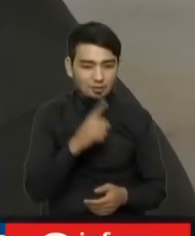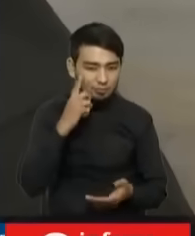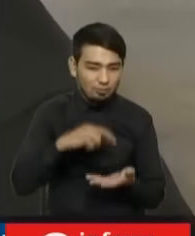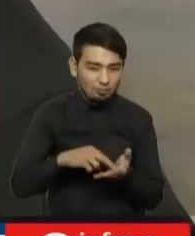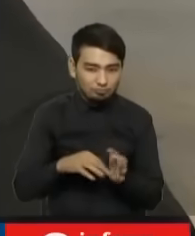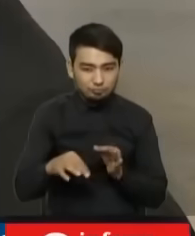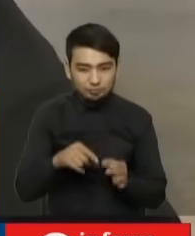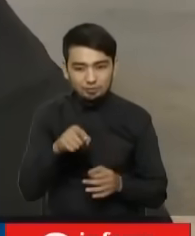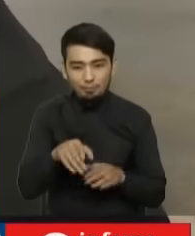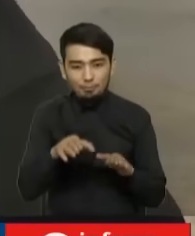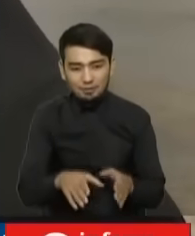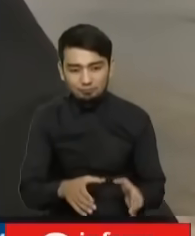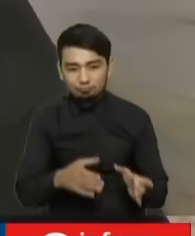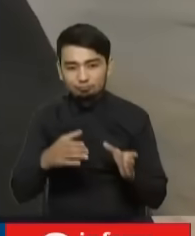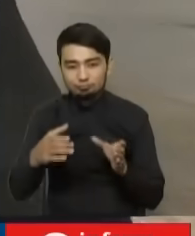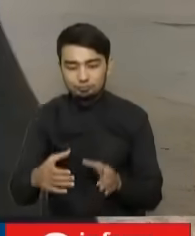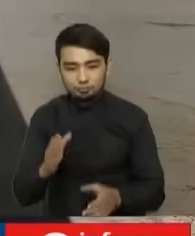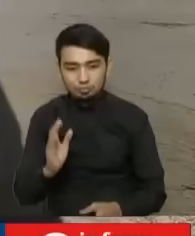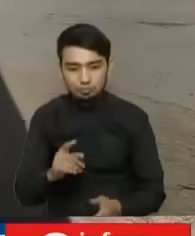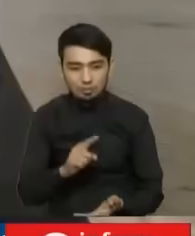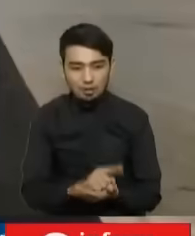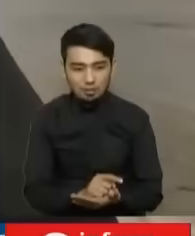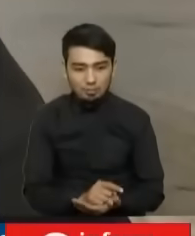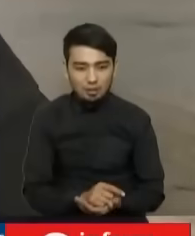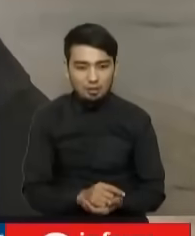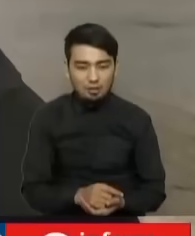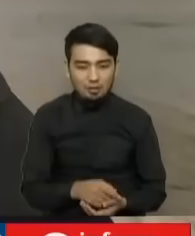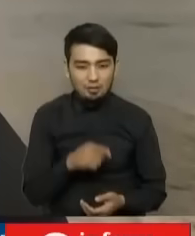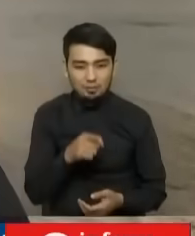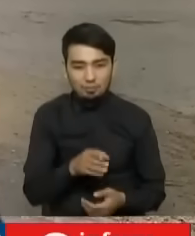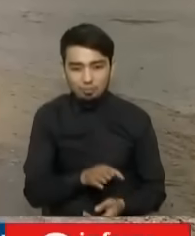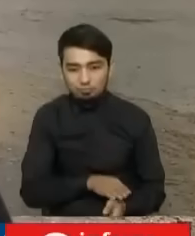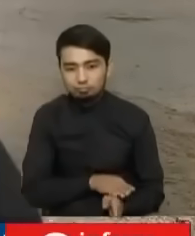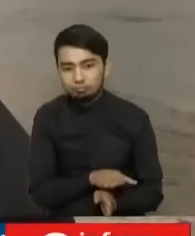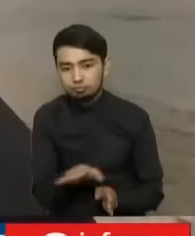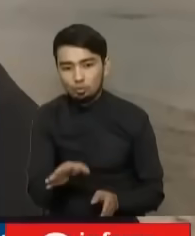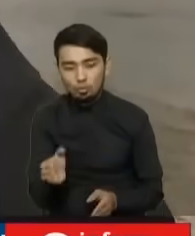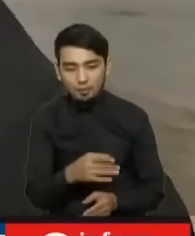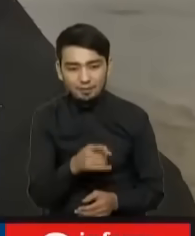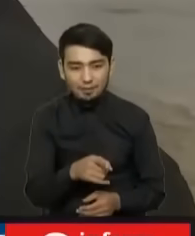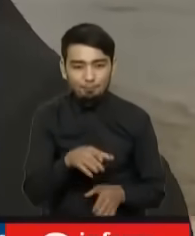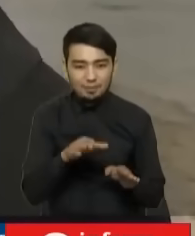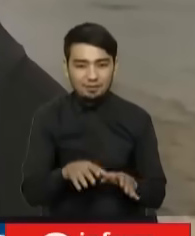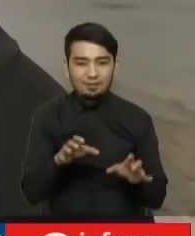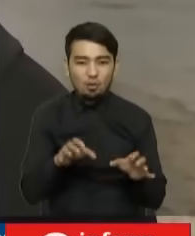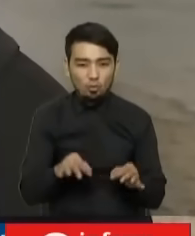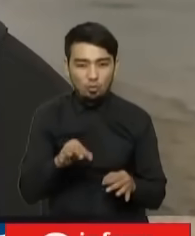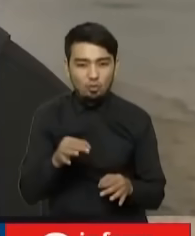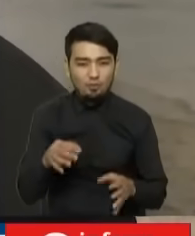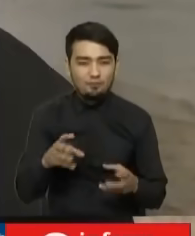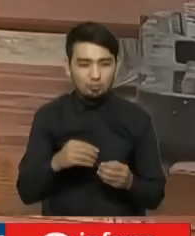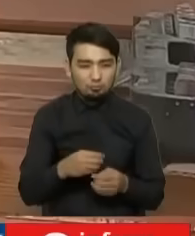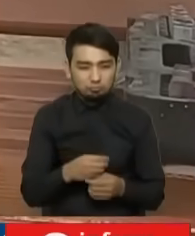бойынша қайтадан өшірмей өз қалпына енетін болады. Жоба бойынша бұрылысты алып тастап, қайтадан заманауи талапқа